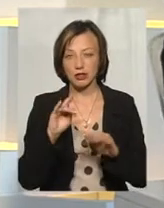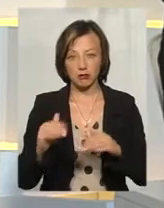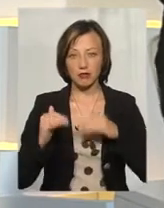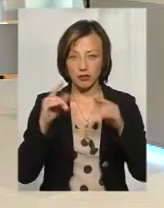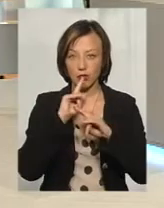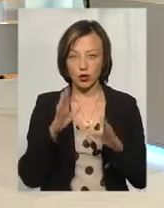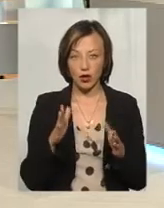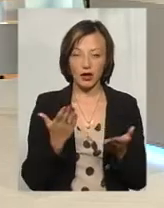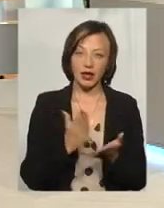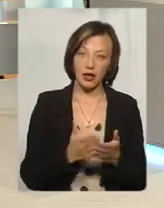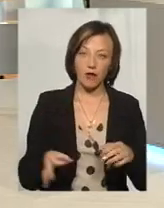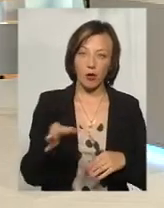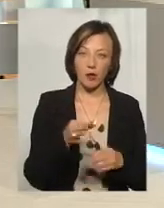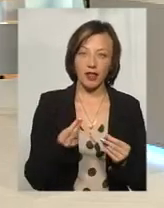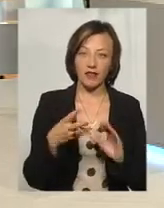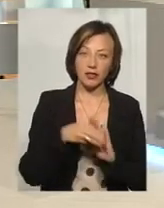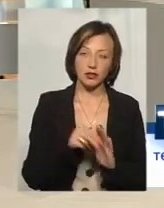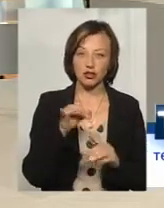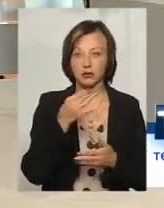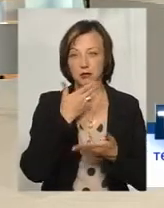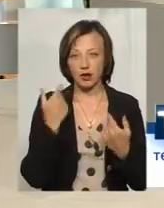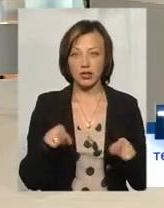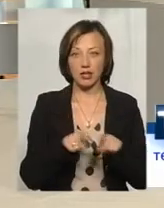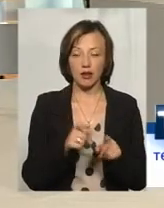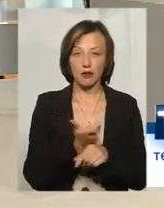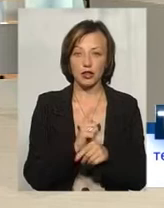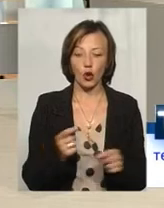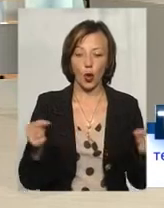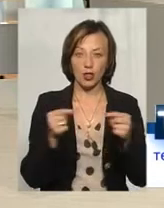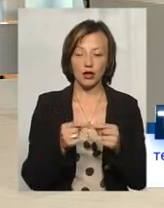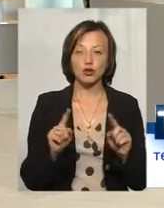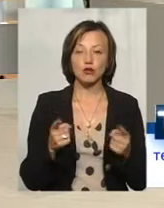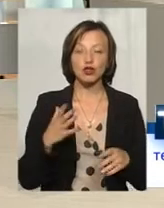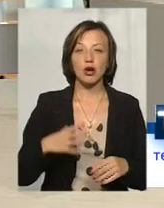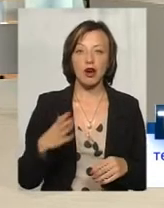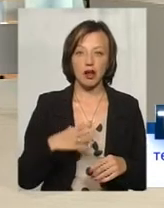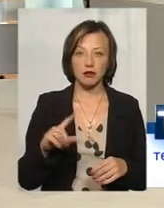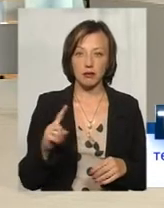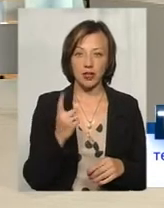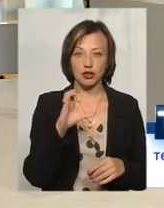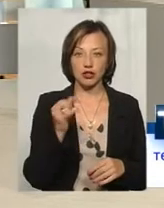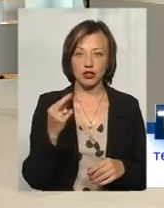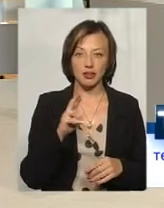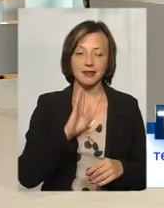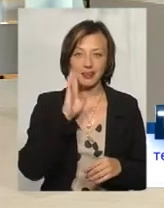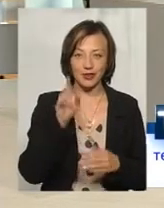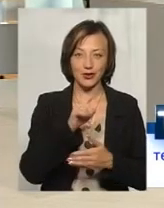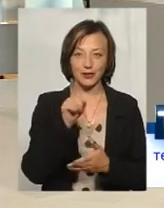чи є в нас на Хмельниччині інвестор, чи немає. От так, більш конкретніше, чого нам чекати 1 січня зранку?